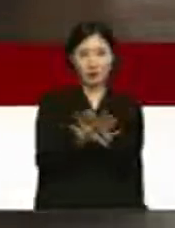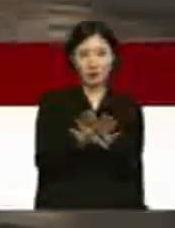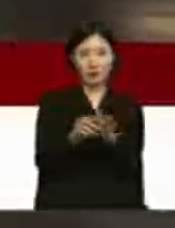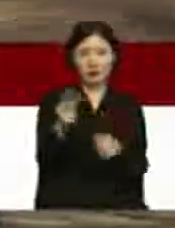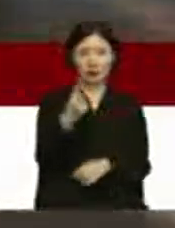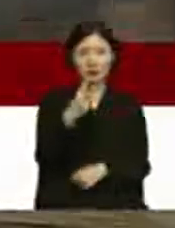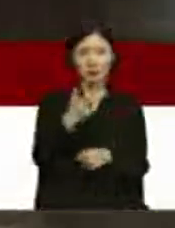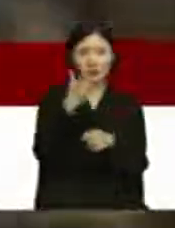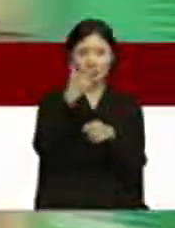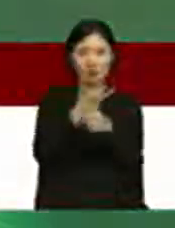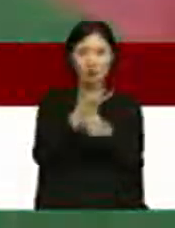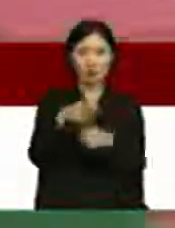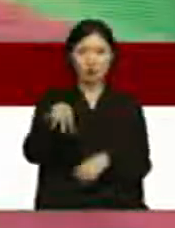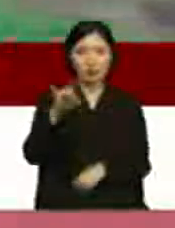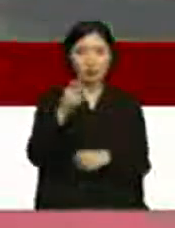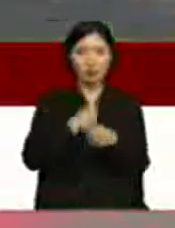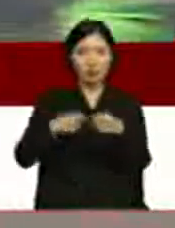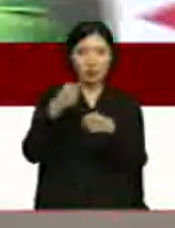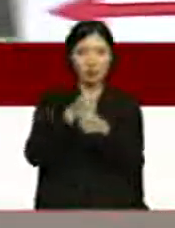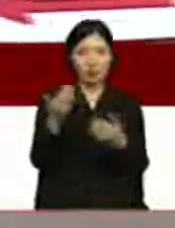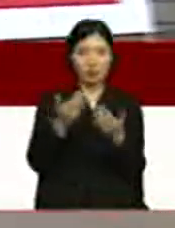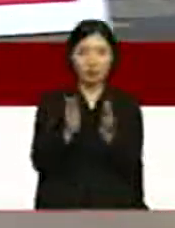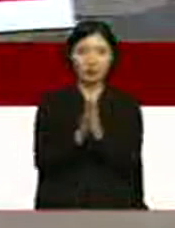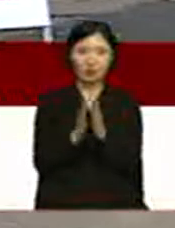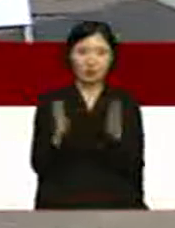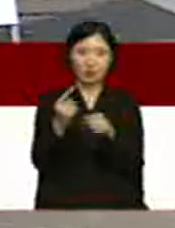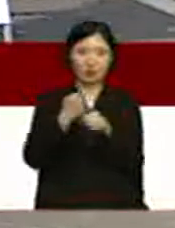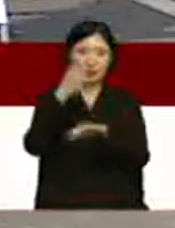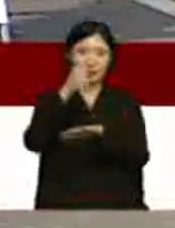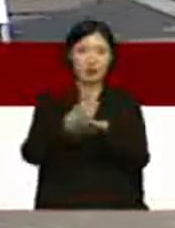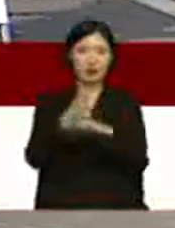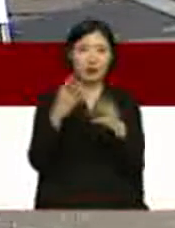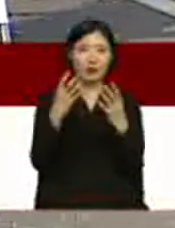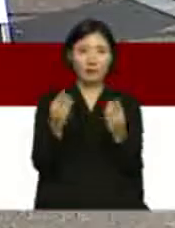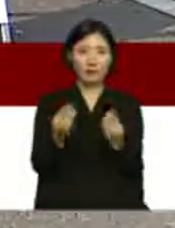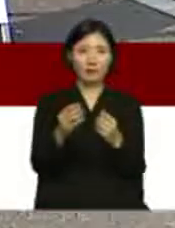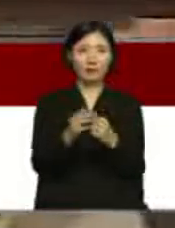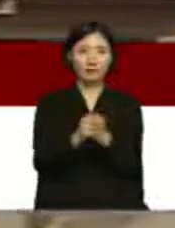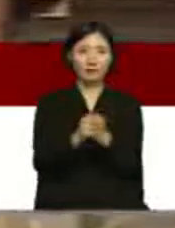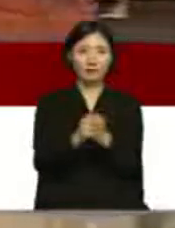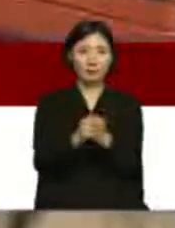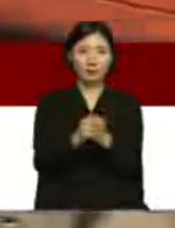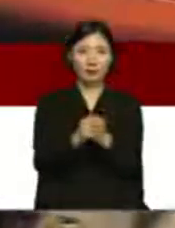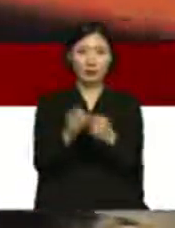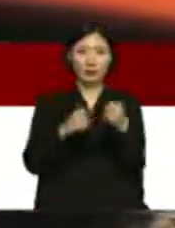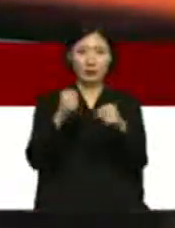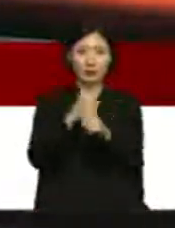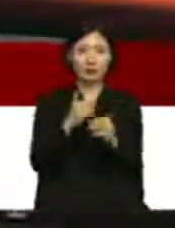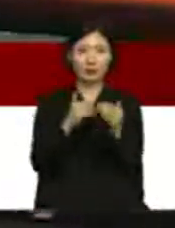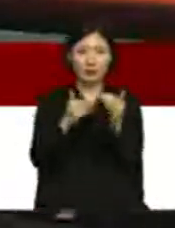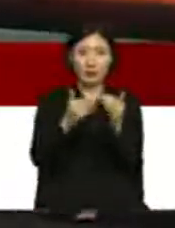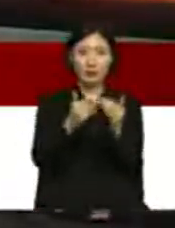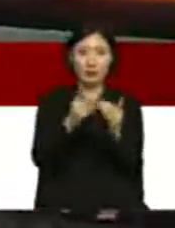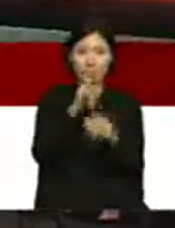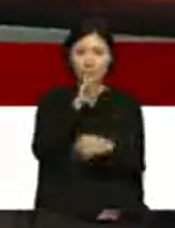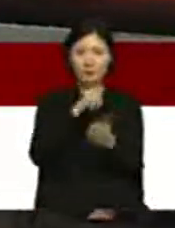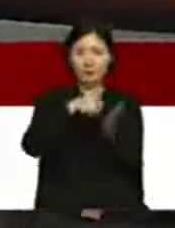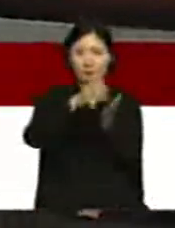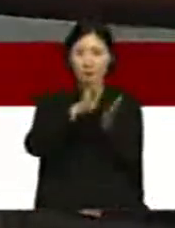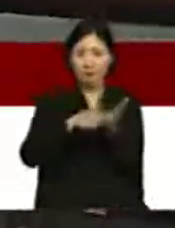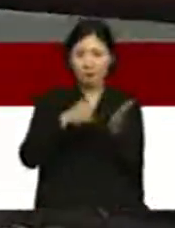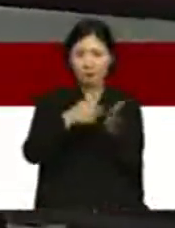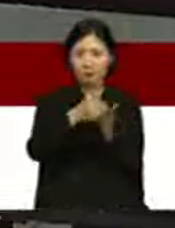지난 2017년 초 복원 작업을 시작해 지난해 말 완료했습니다. 복원 작업에선 콘크리트로 조잡하게